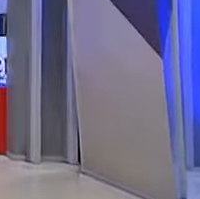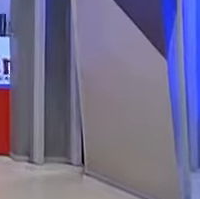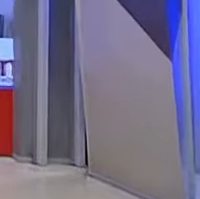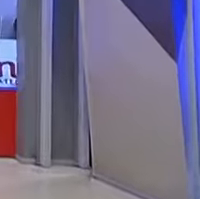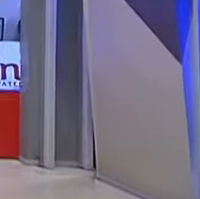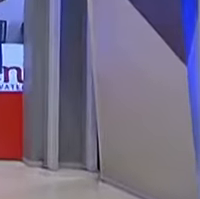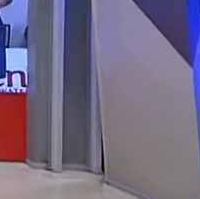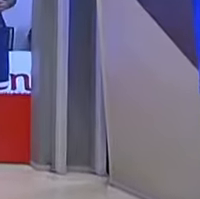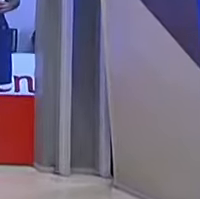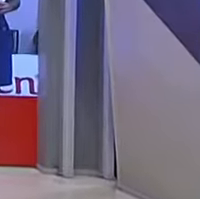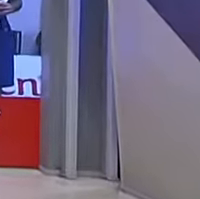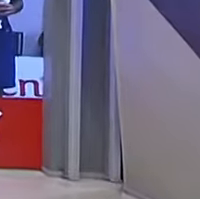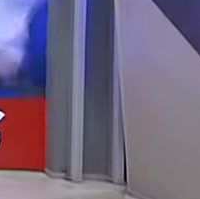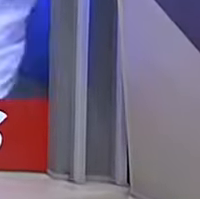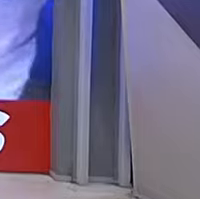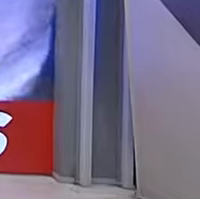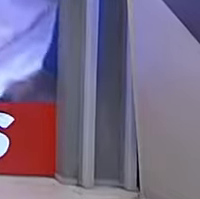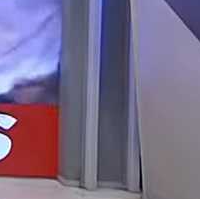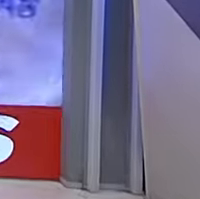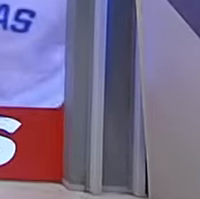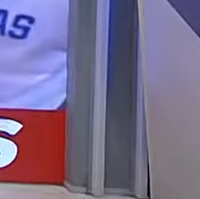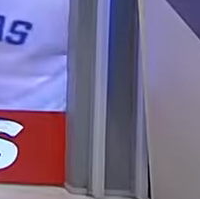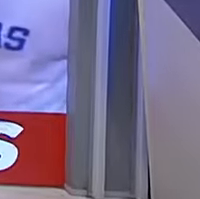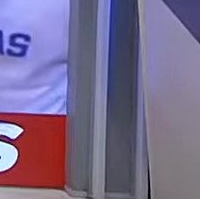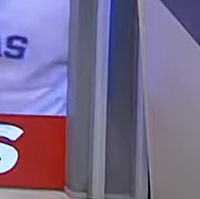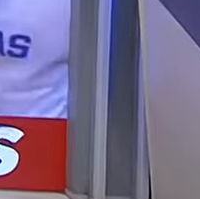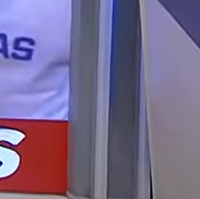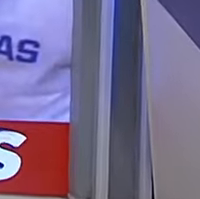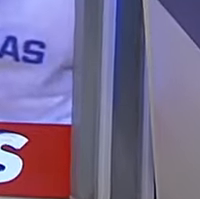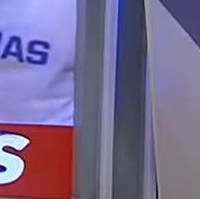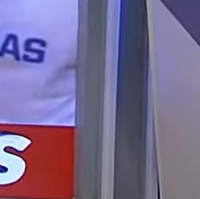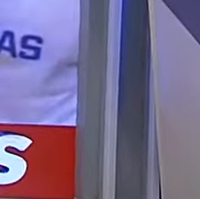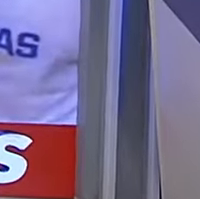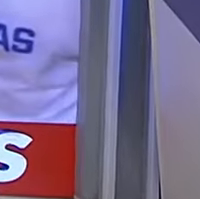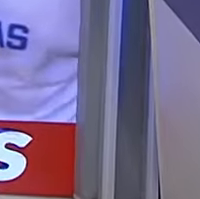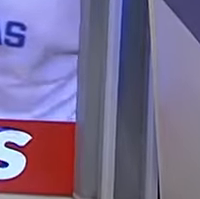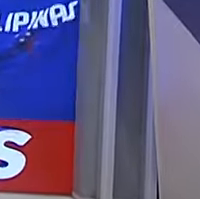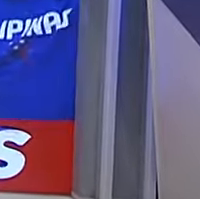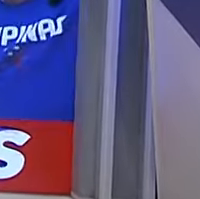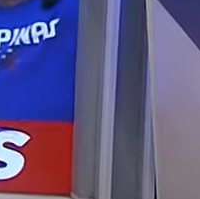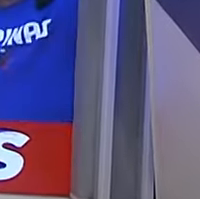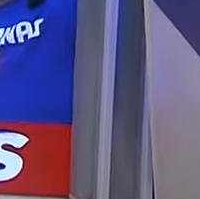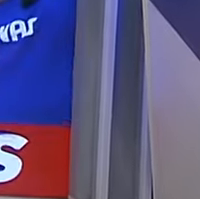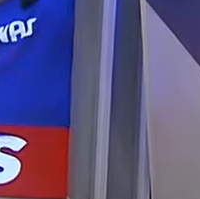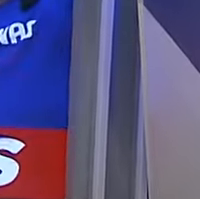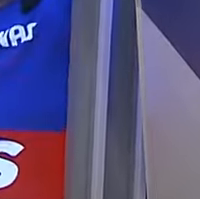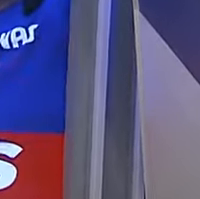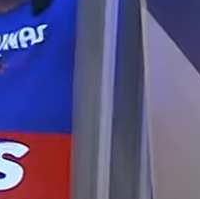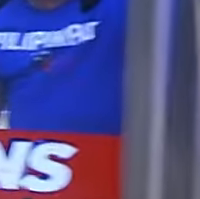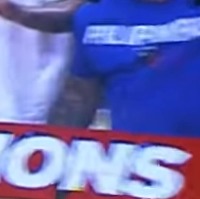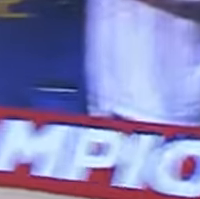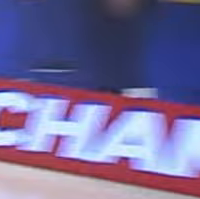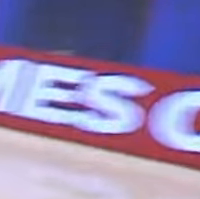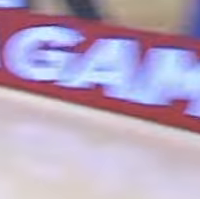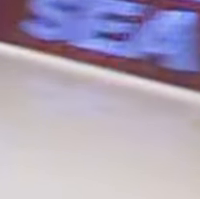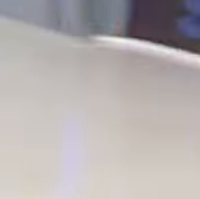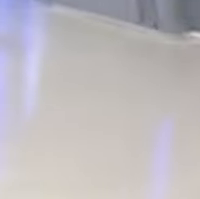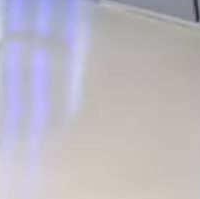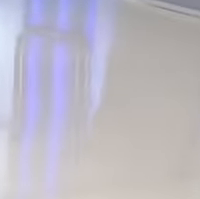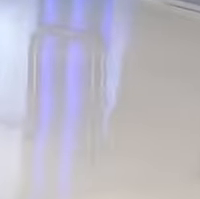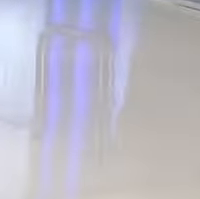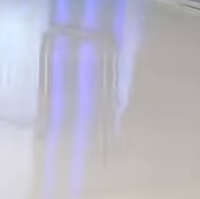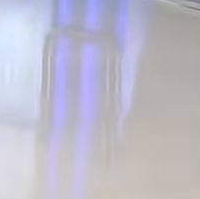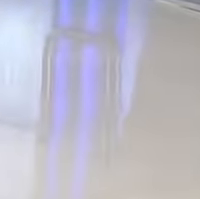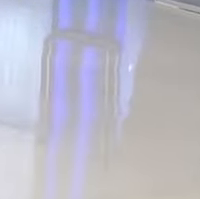Pilipinas, nagpasalamat sa mga suporta sa kanila matapos mabawi ang ginto sa Southeast Asian Games.